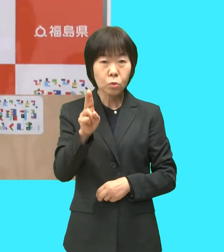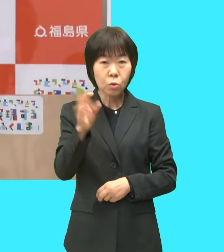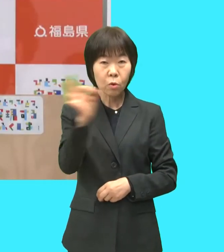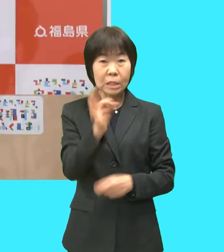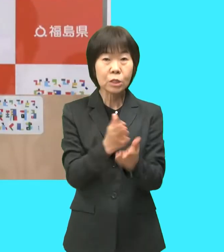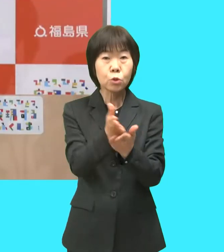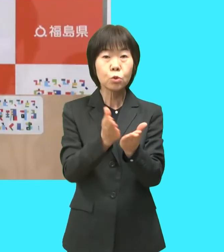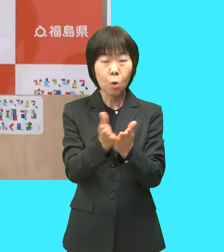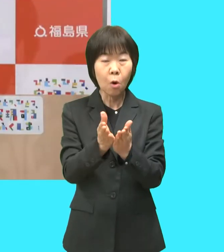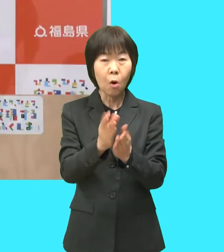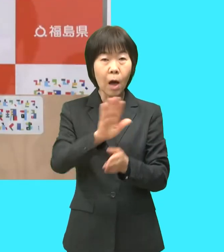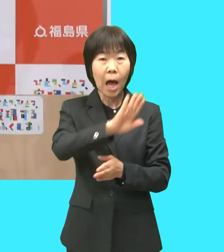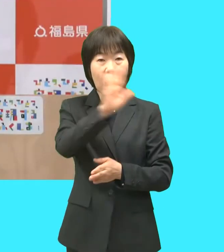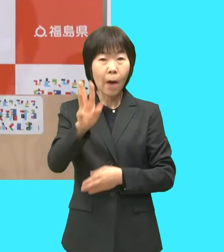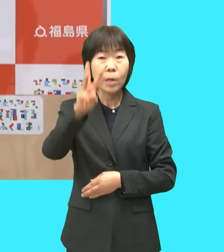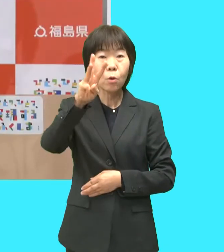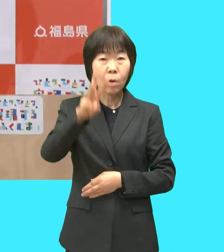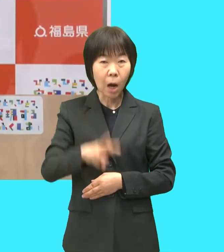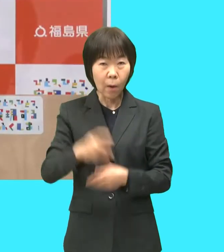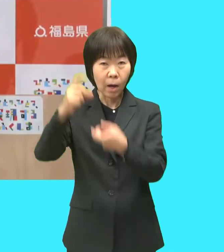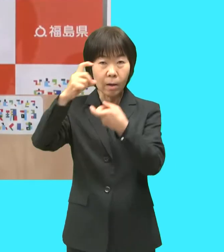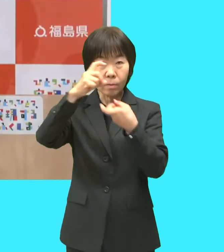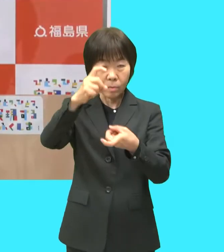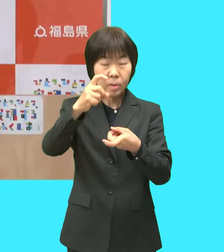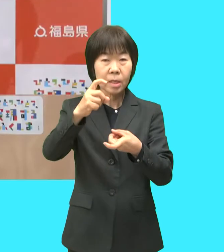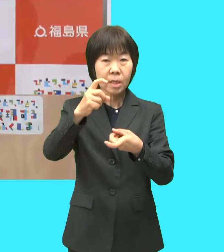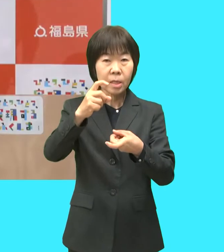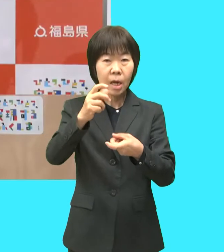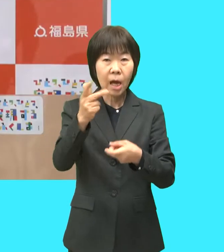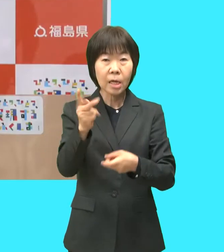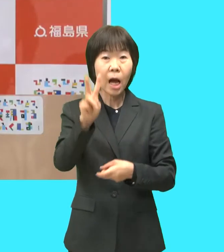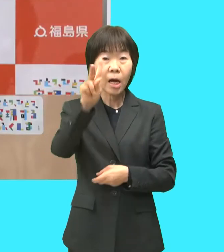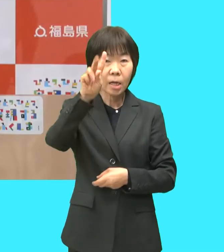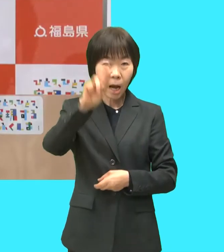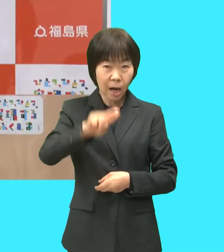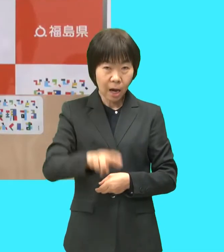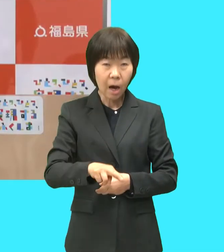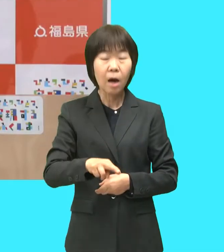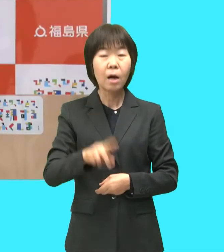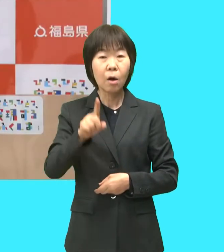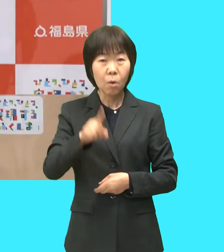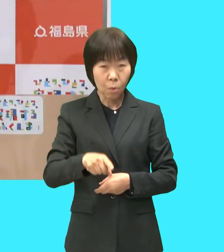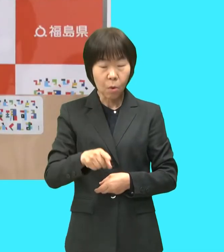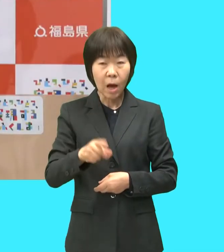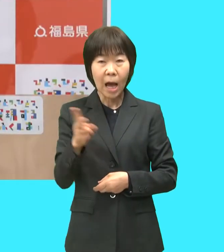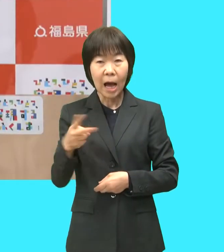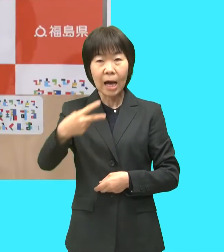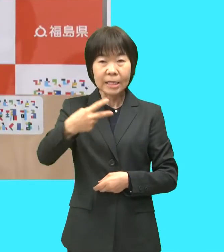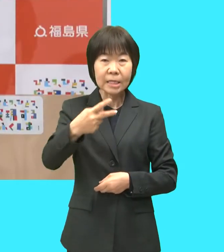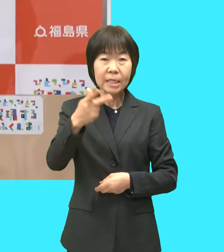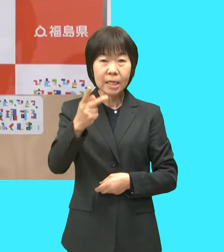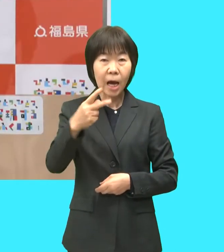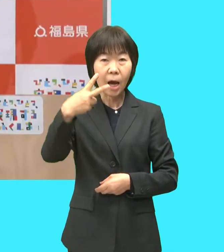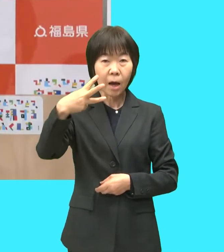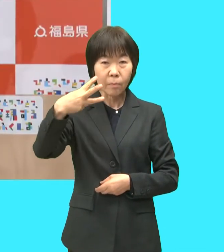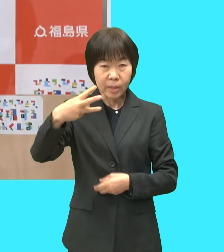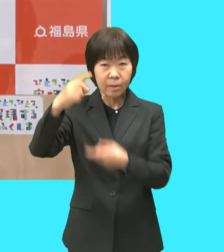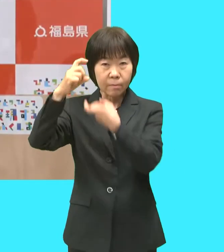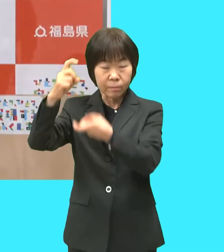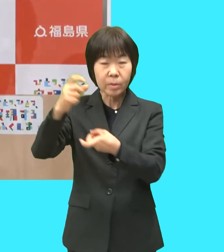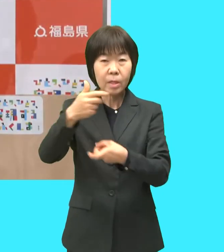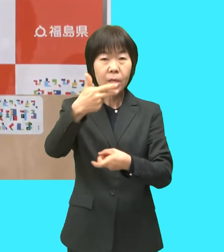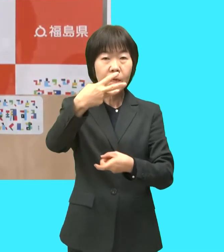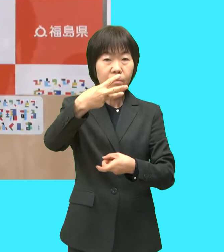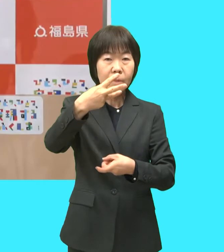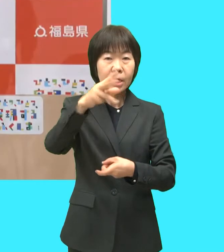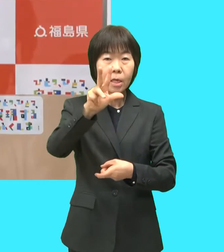を天の川、カラーの新品種をハニカミ、ミルキームーン、キ